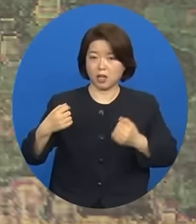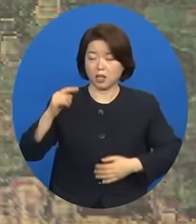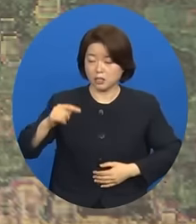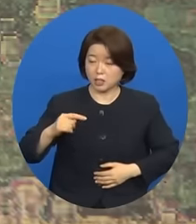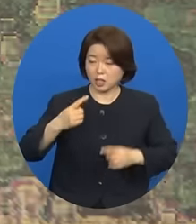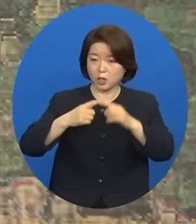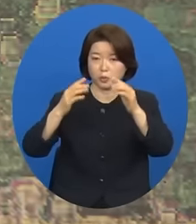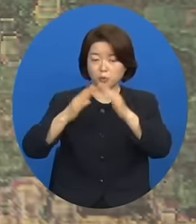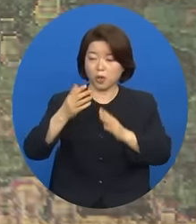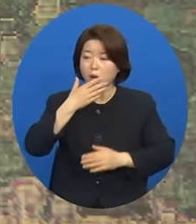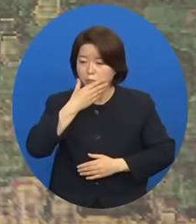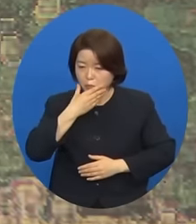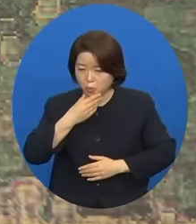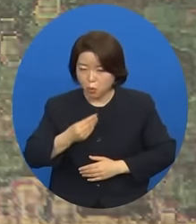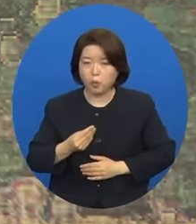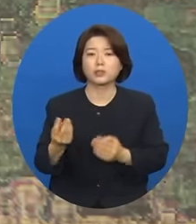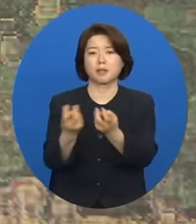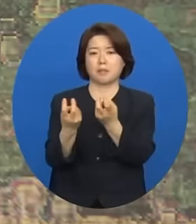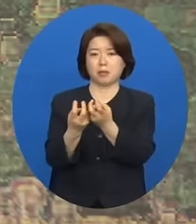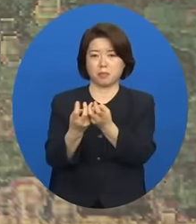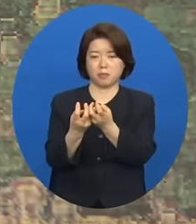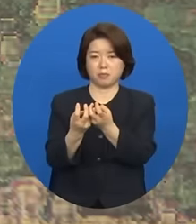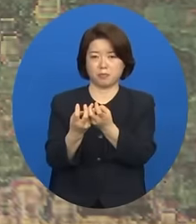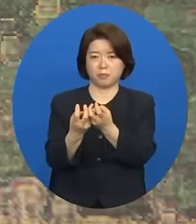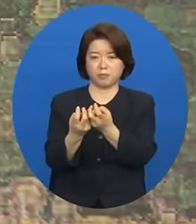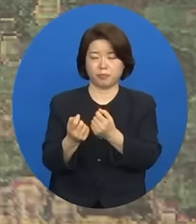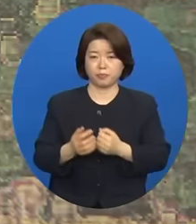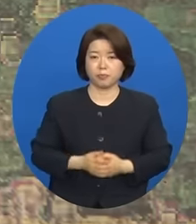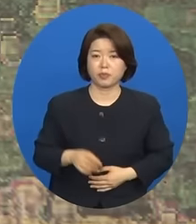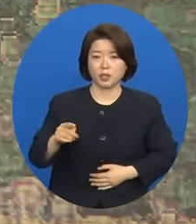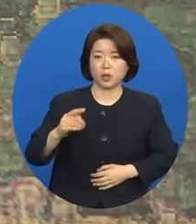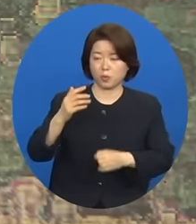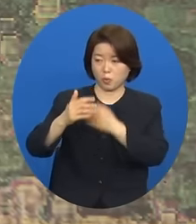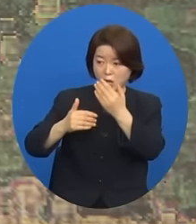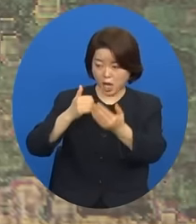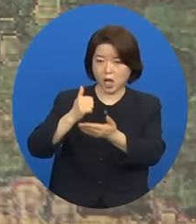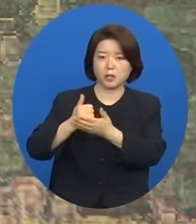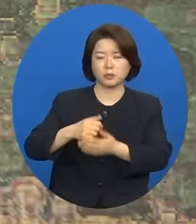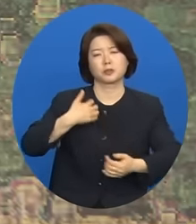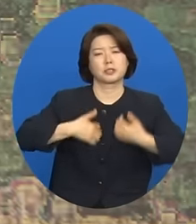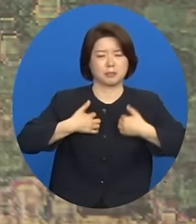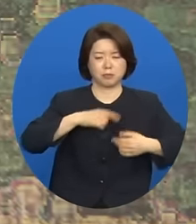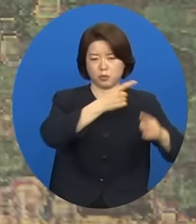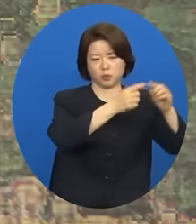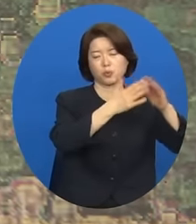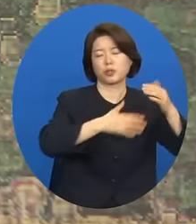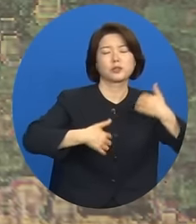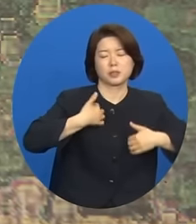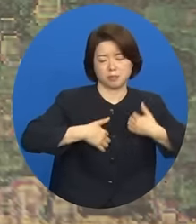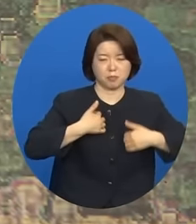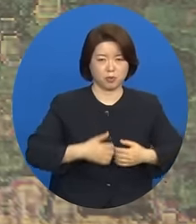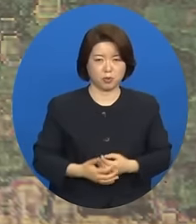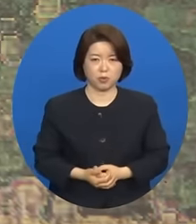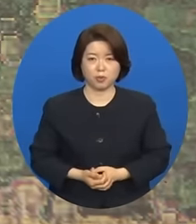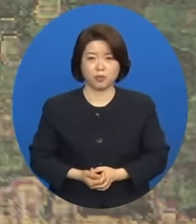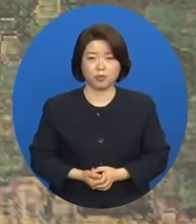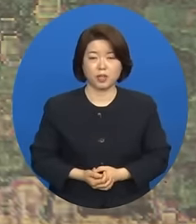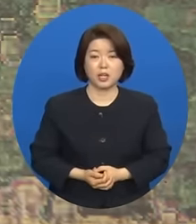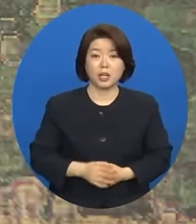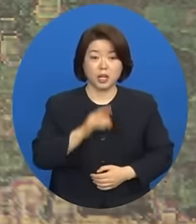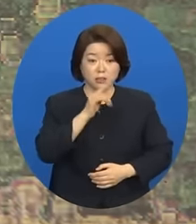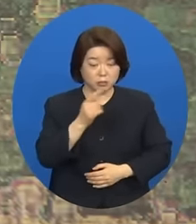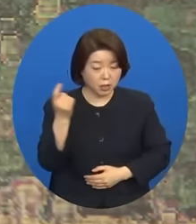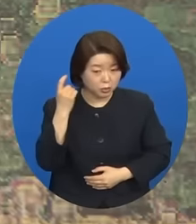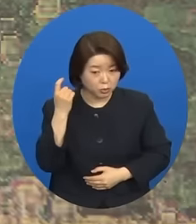복된 길이고 또 교회도 기뻐할 것이고 하나님도 기뻐하실 것입니다. 그런 얘기를 하시는 거예요. 그러니까 저도 그 말을